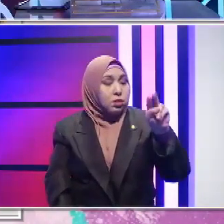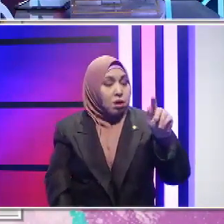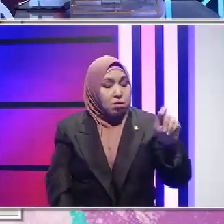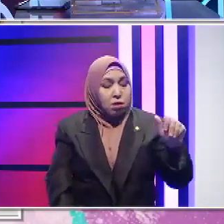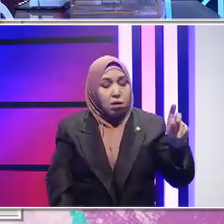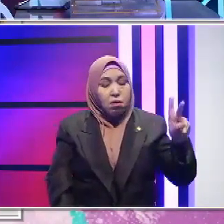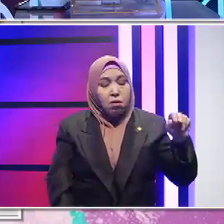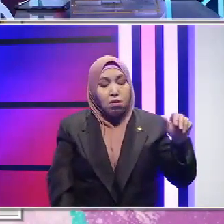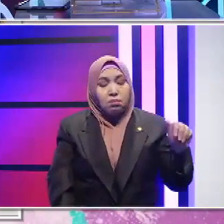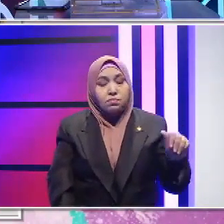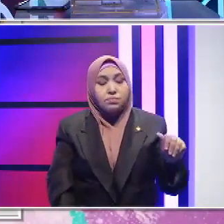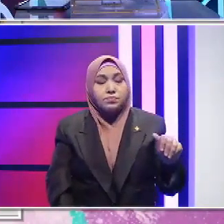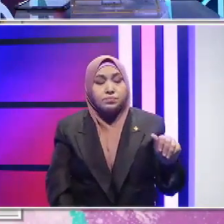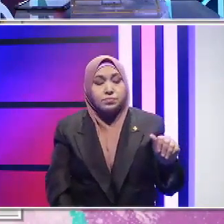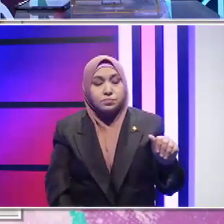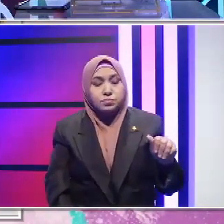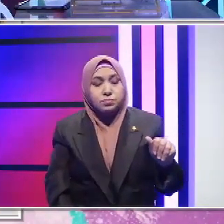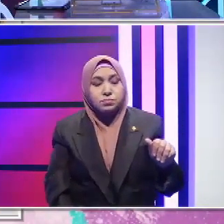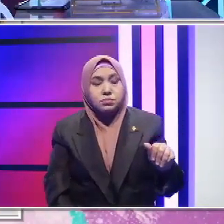طبق